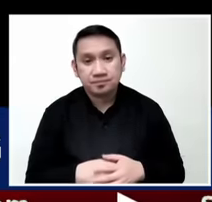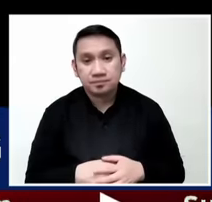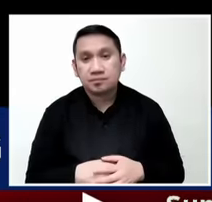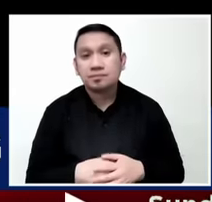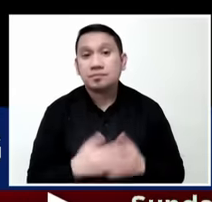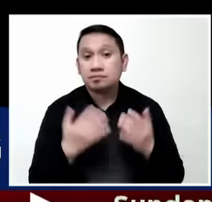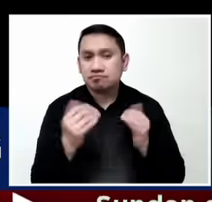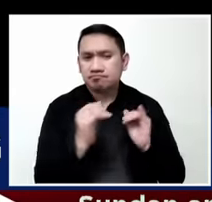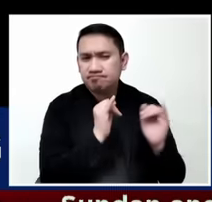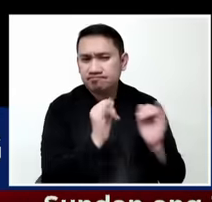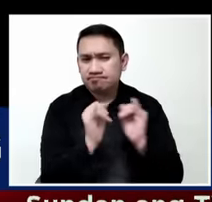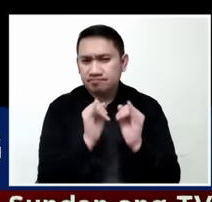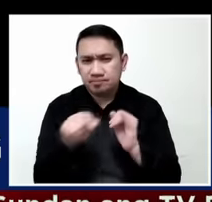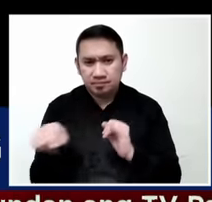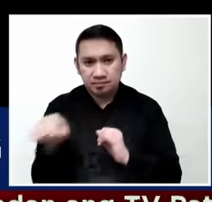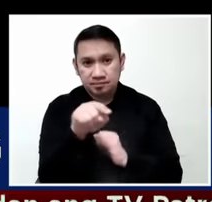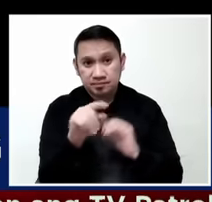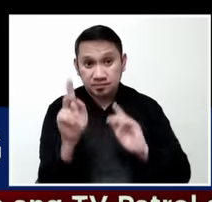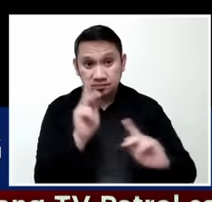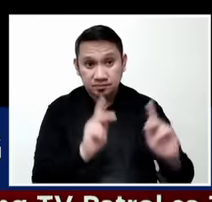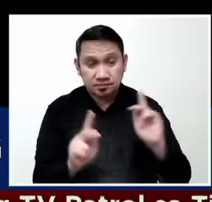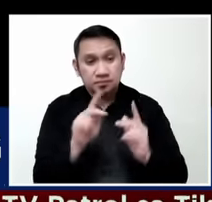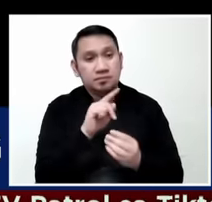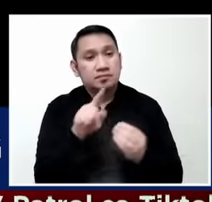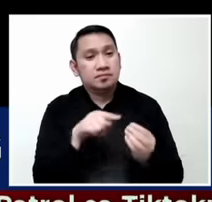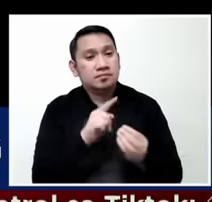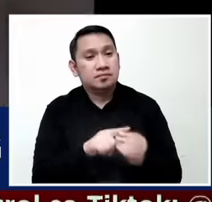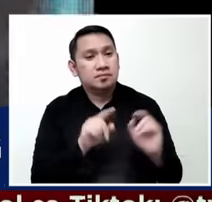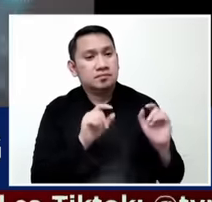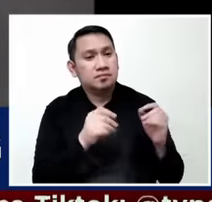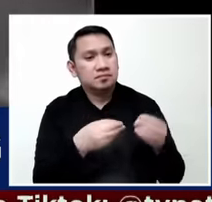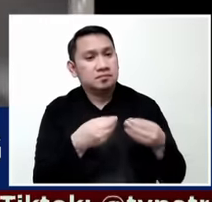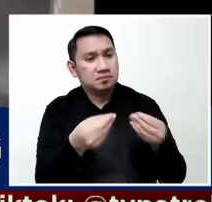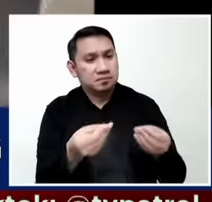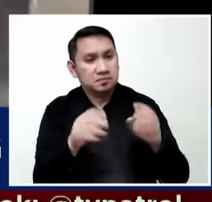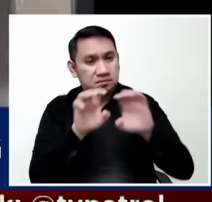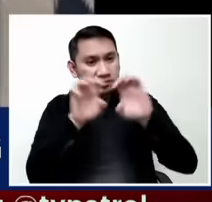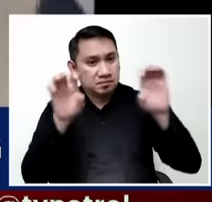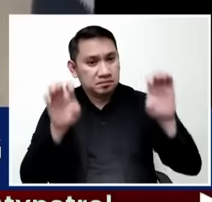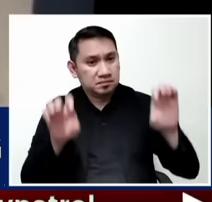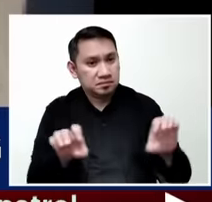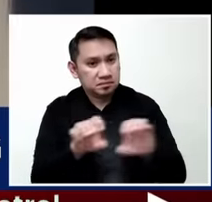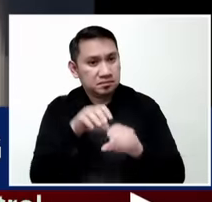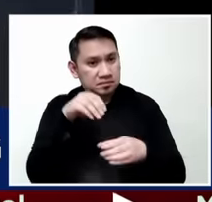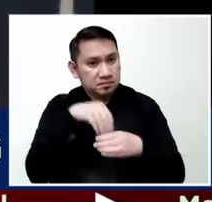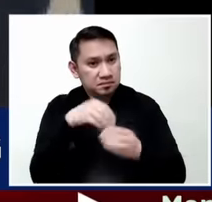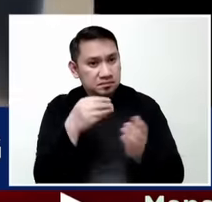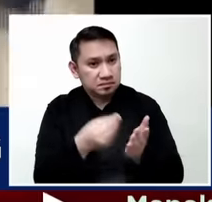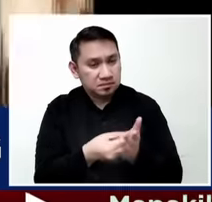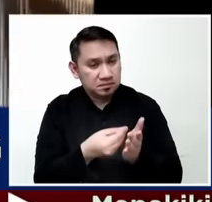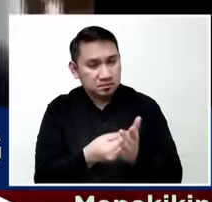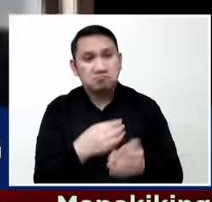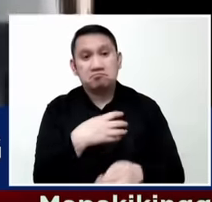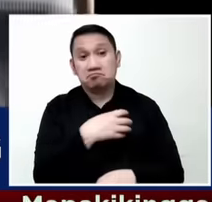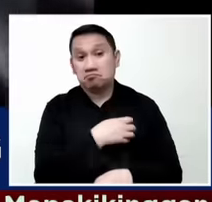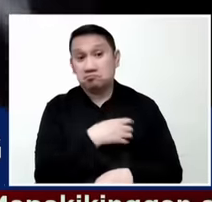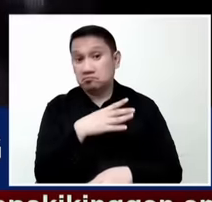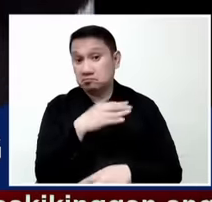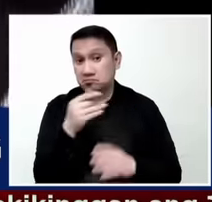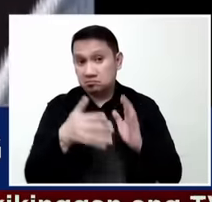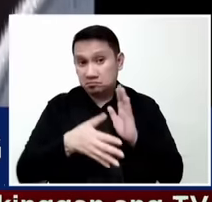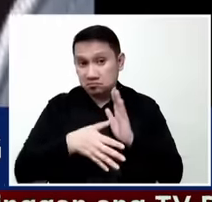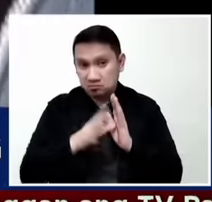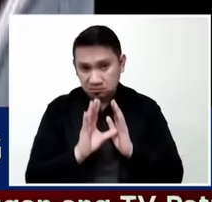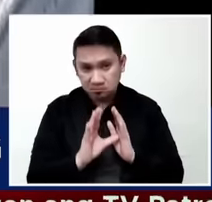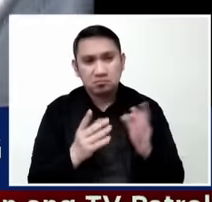ang pahayag ng mga testigo sa lugar ukol sa pamimigay ng mga sobre na may lamang pera. Tiniyak ng PNP at COMELEC na tuloy-tuloy ang